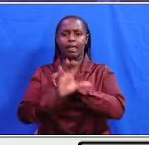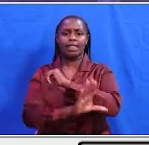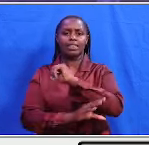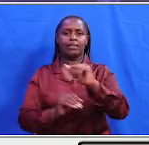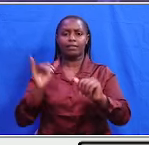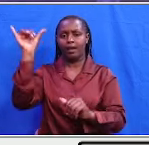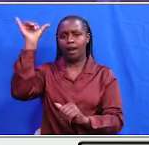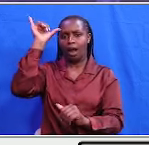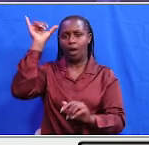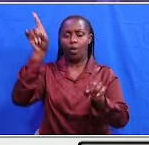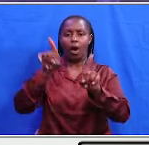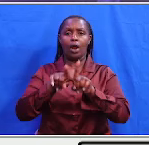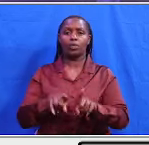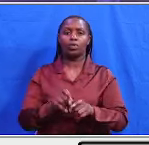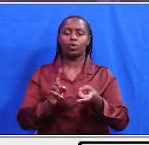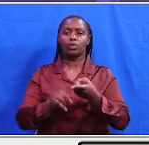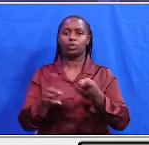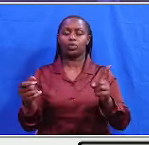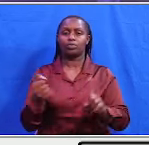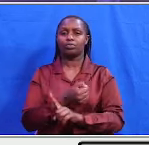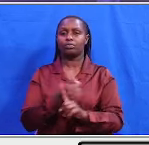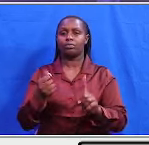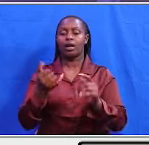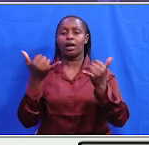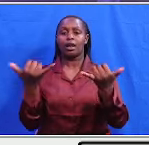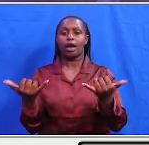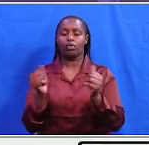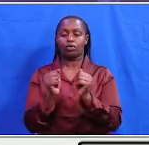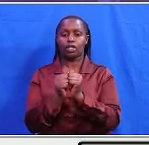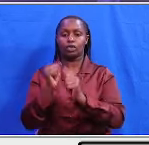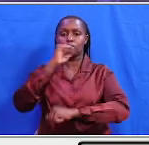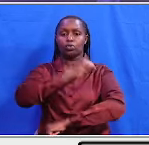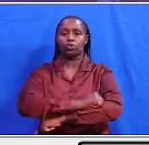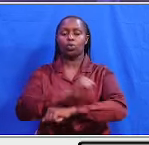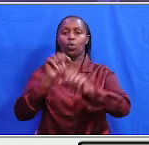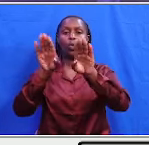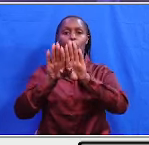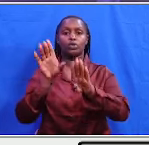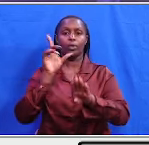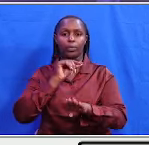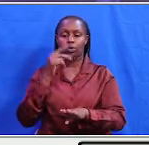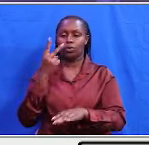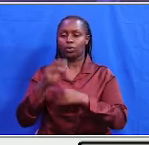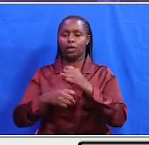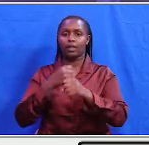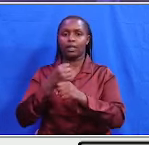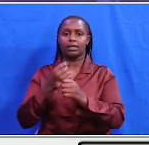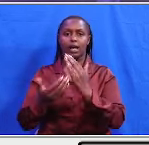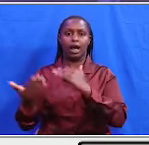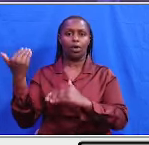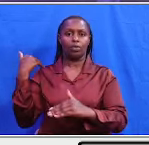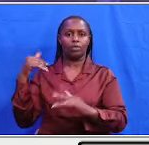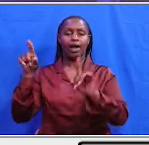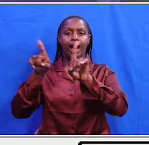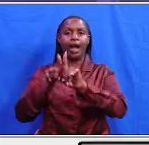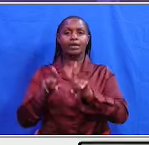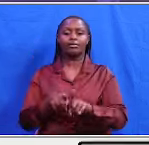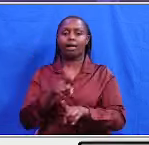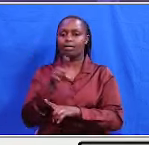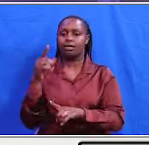hilo. Kwa sasa zaidi ya shule 10 zimefungwa kwa zaidi ya miaka miwili huku wahalifu hao wakiteka nyara eneo